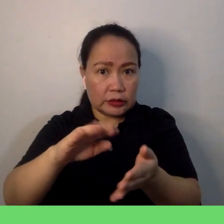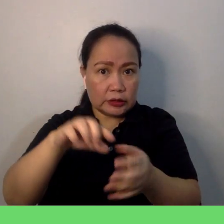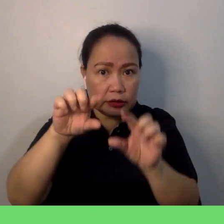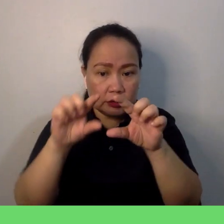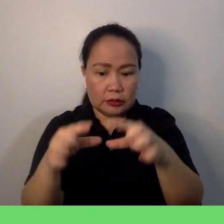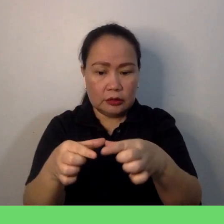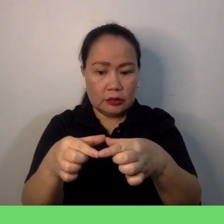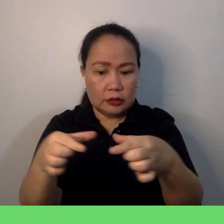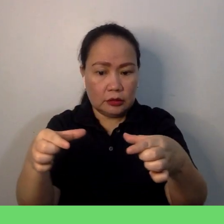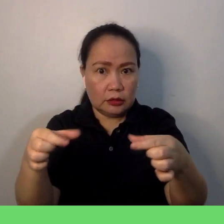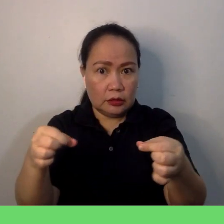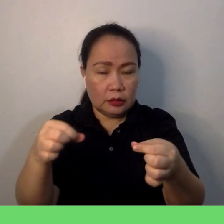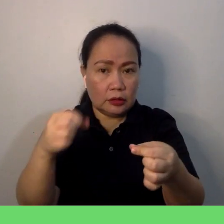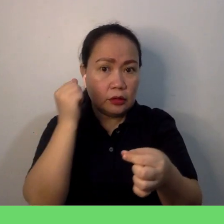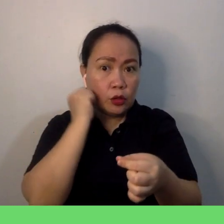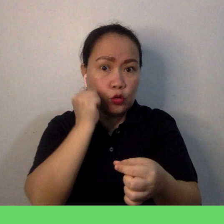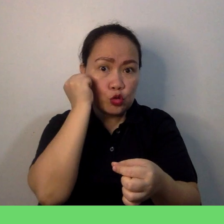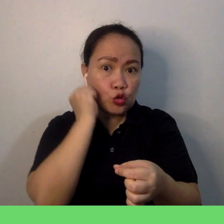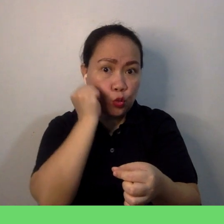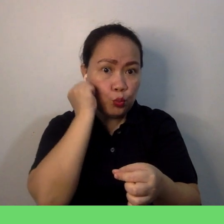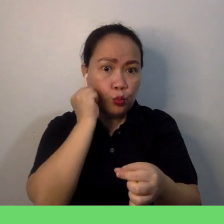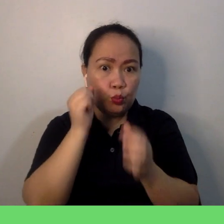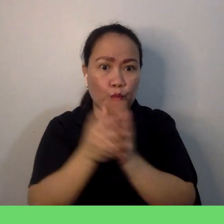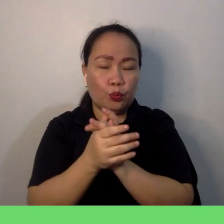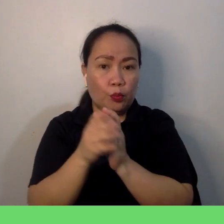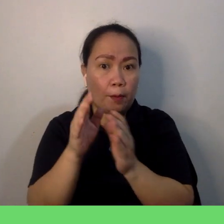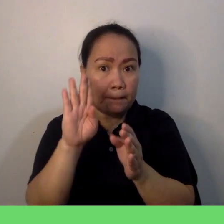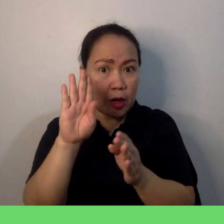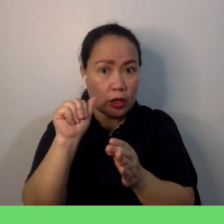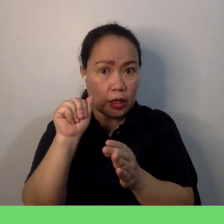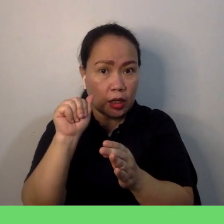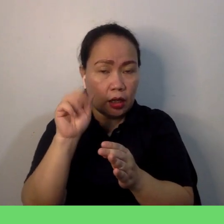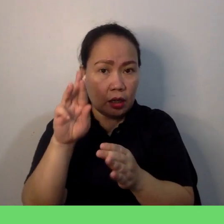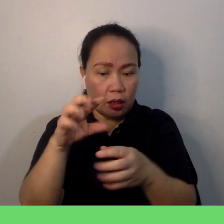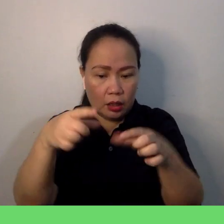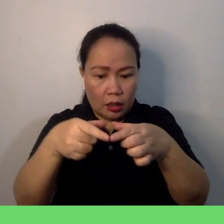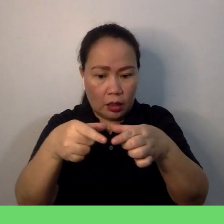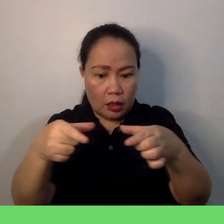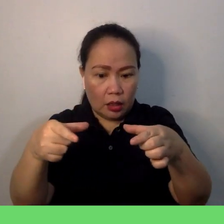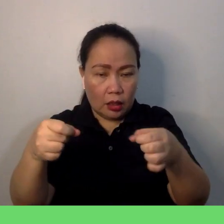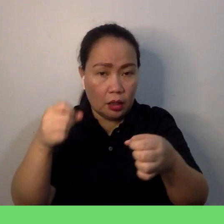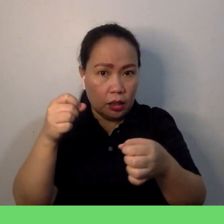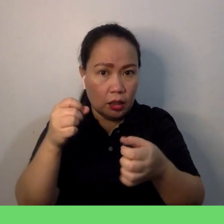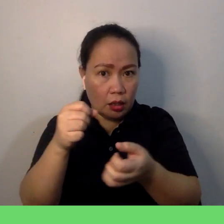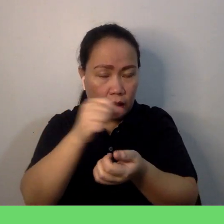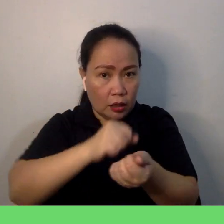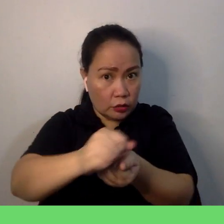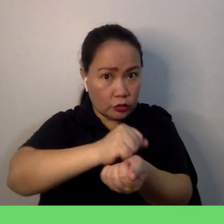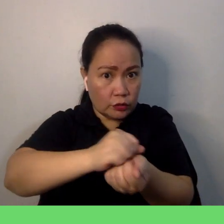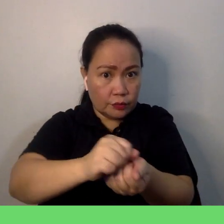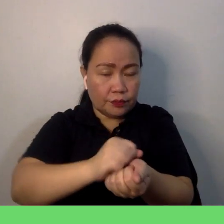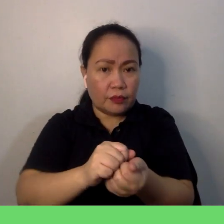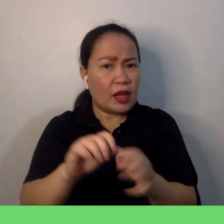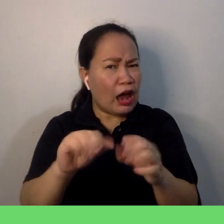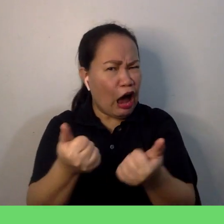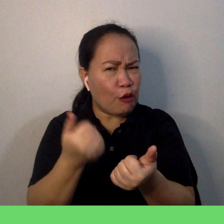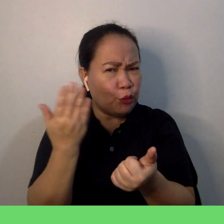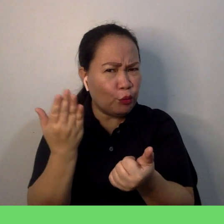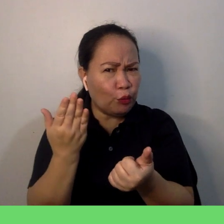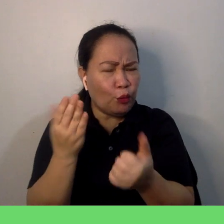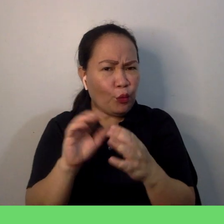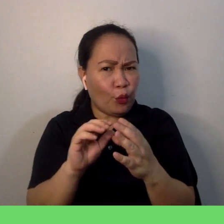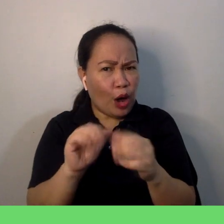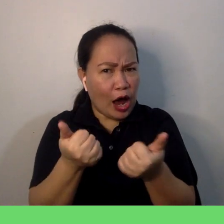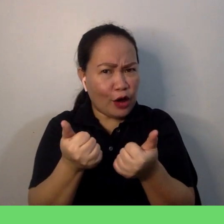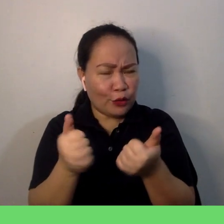paano natin nasabi? Paano niya pinakita o anong ginawa niya, paano siya nag-conduct para makumpara niya